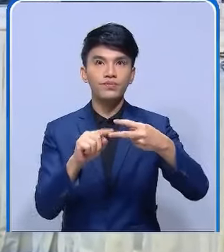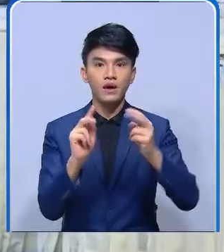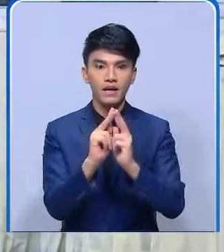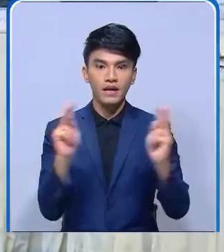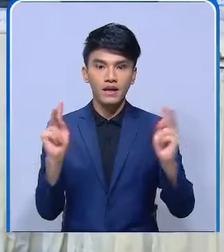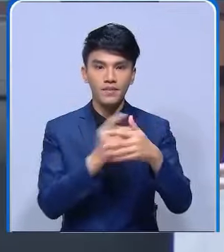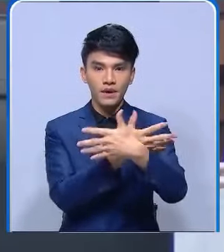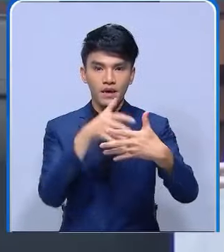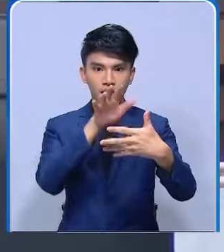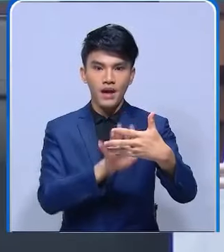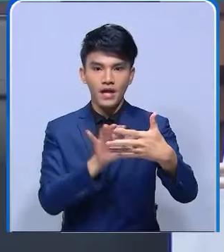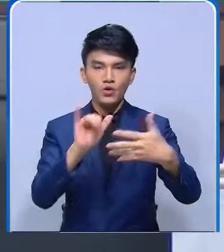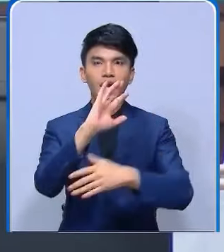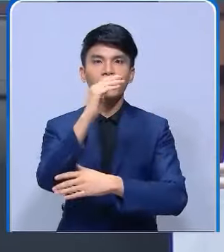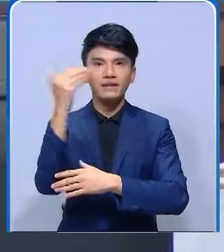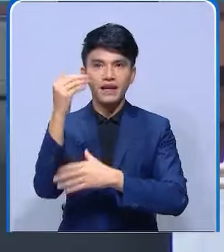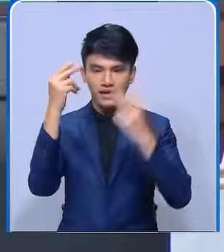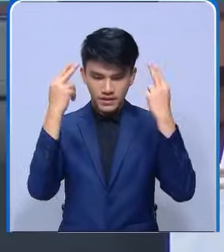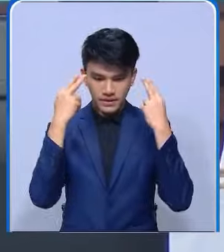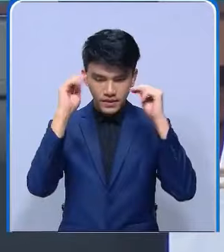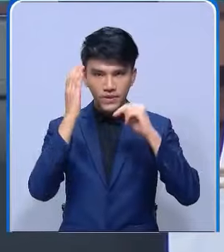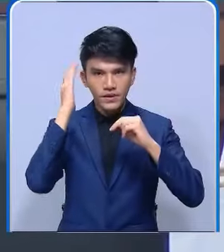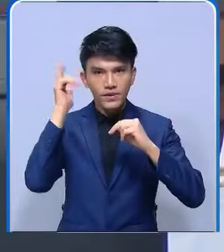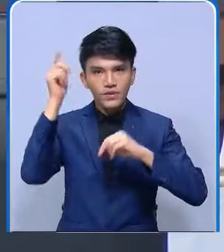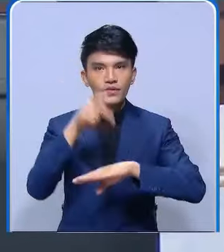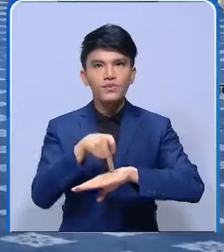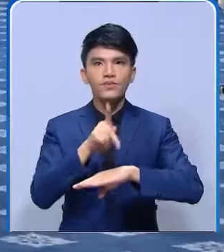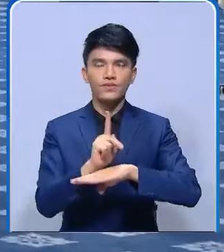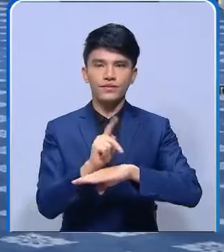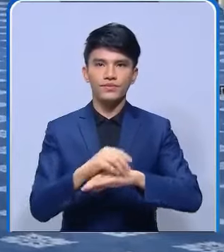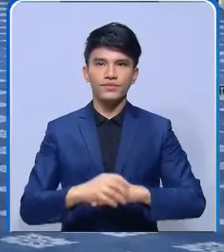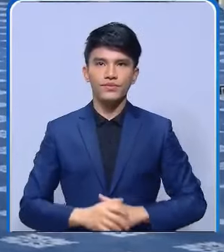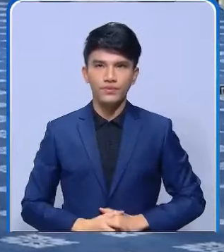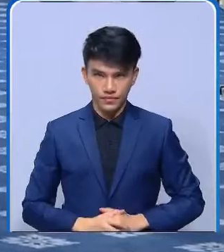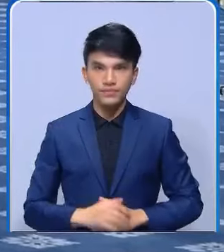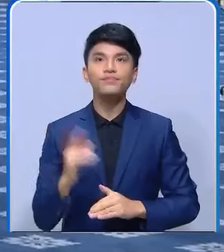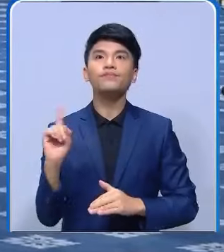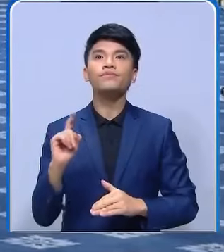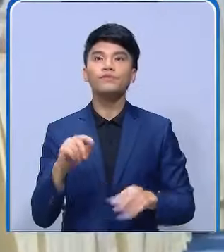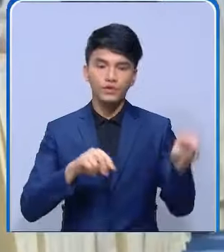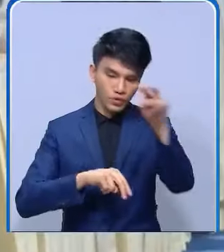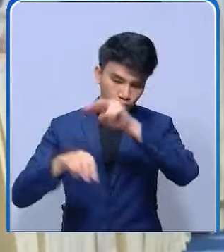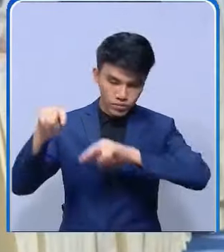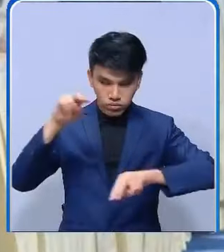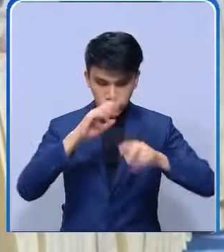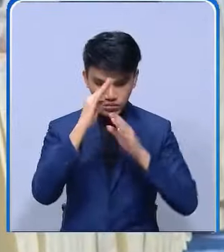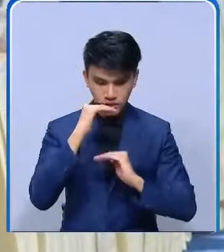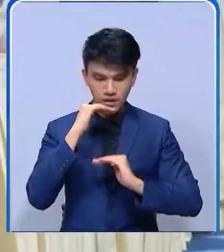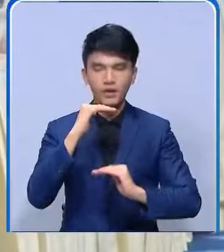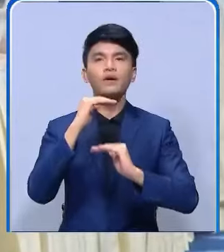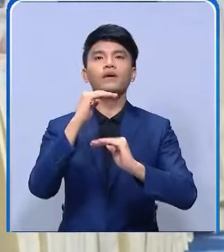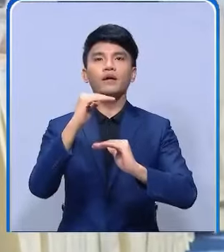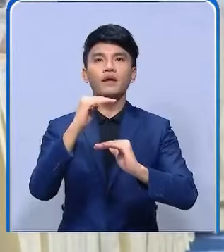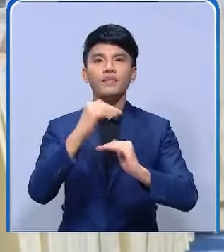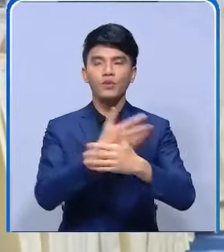ศาสตร์ซอฟต์พาวเวอร์แห่งชาติโดยนายกรัฐมนตรีท่านนั่งหัวโต๊ะเป็นประธานเพื่อทำหน้าที่กำกับและกำหนดยุทธศาสตร์ซอฟต์พาวเวอร์ของ